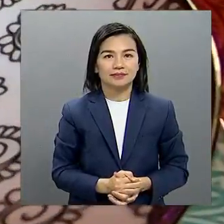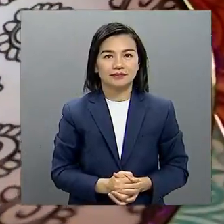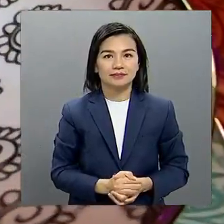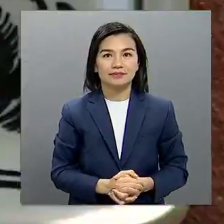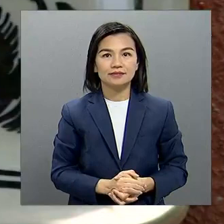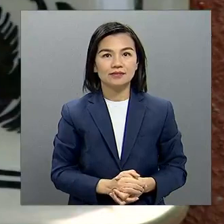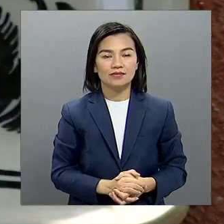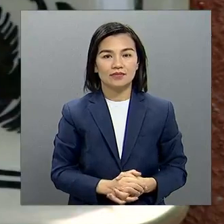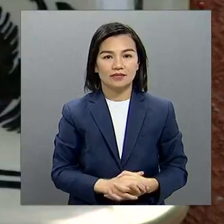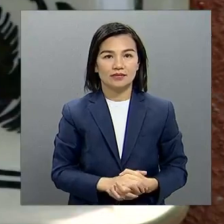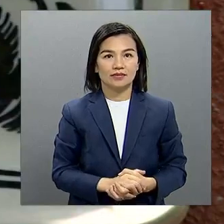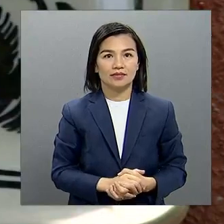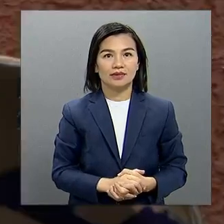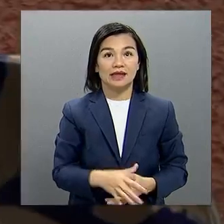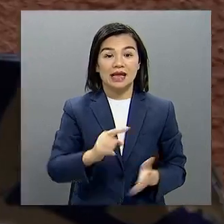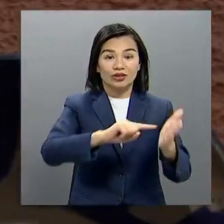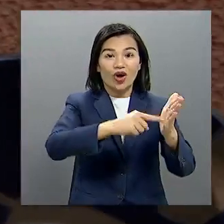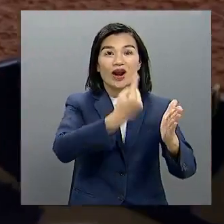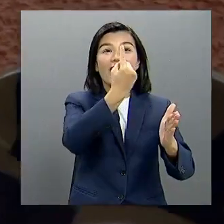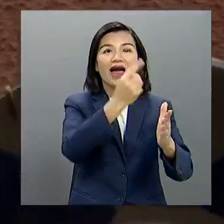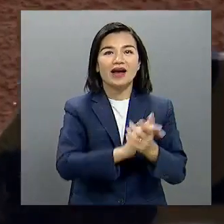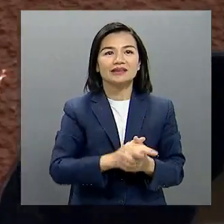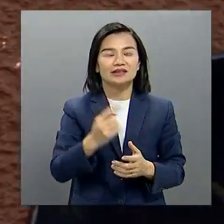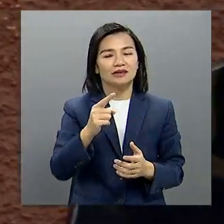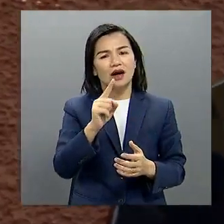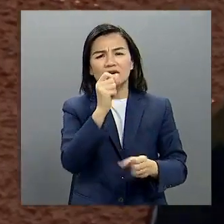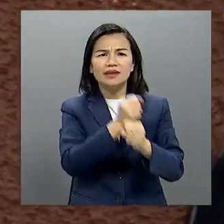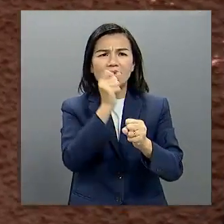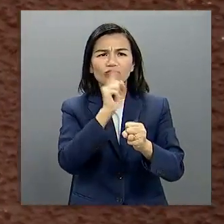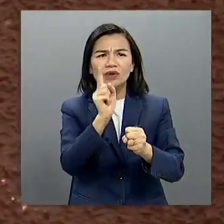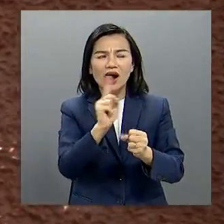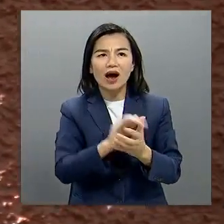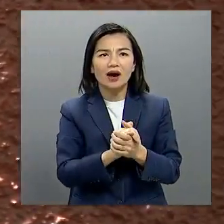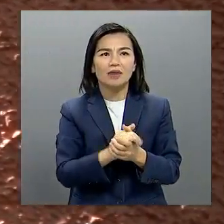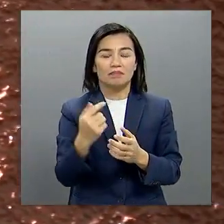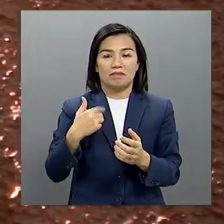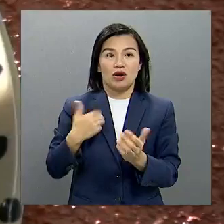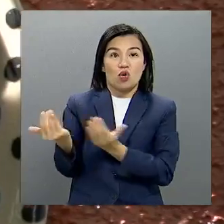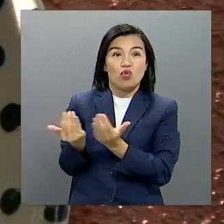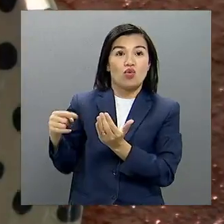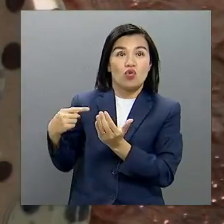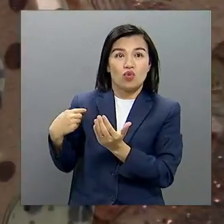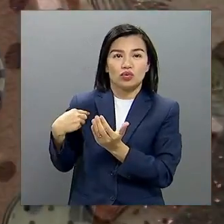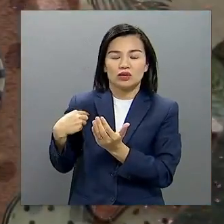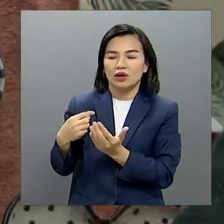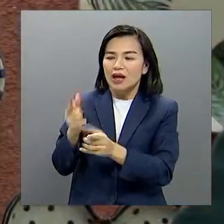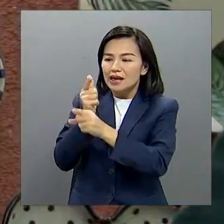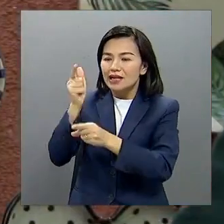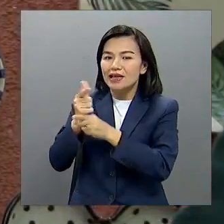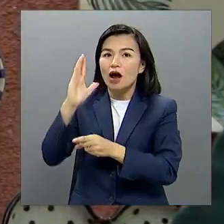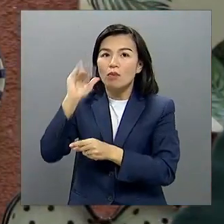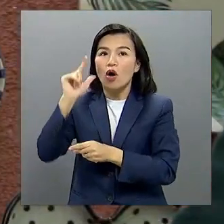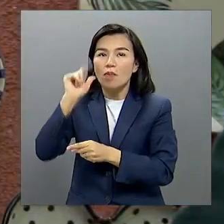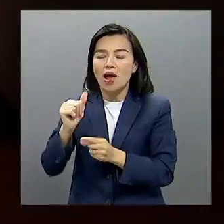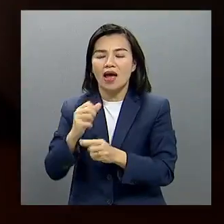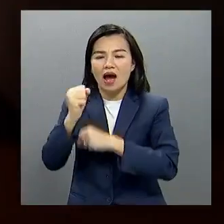สำหรับตอนแรกๆเลยเนี่ยมันเกิดขึ้นมาจากความที่เราเป็นลูกที่ต้องดูแลคุณพ่อคุณแม่ที่เป็นวัยเกษียณตัวเ